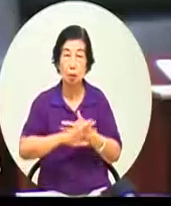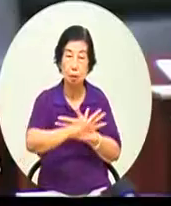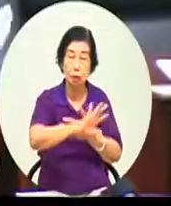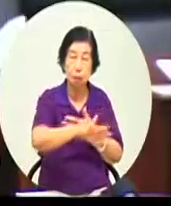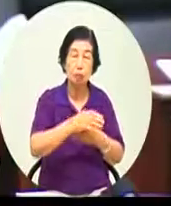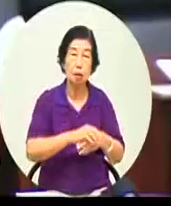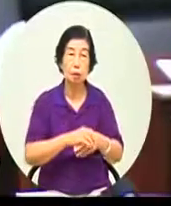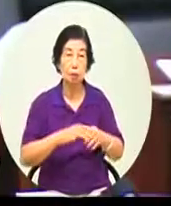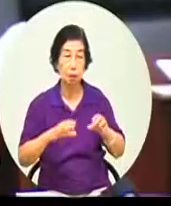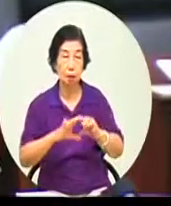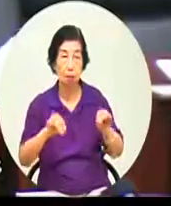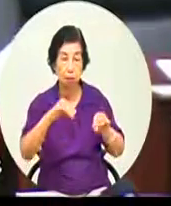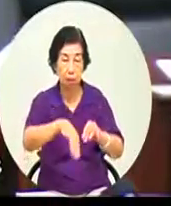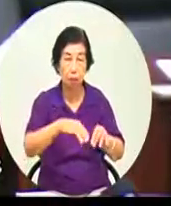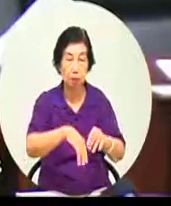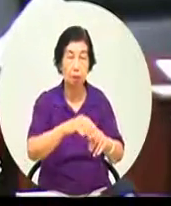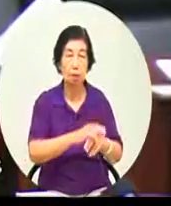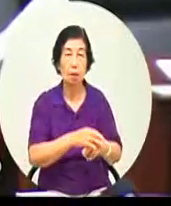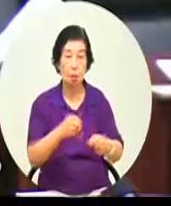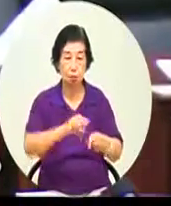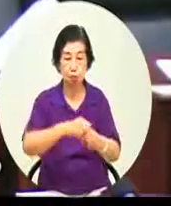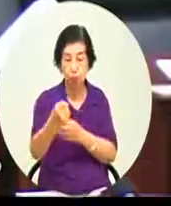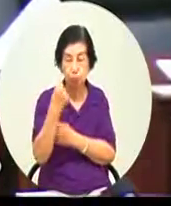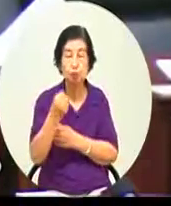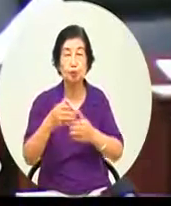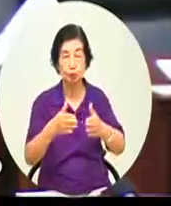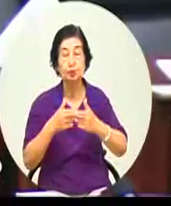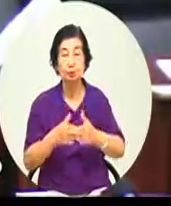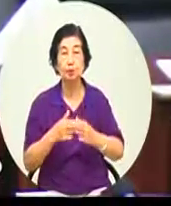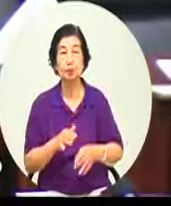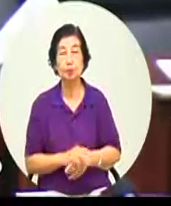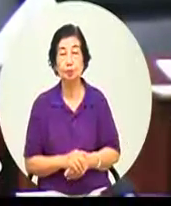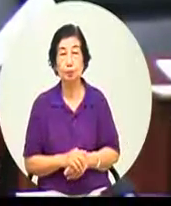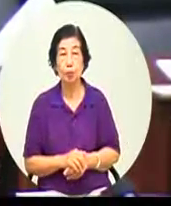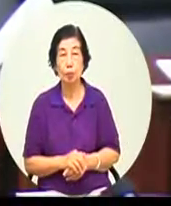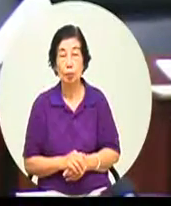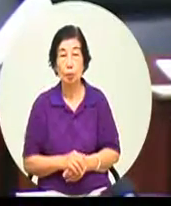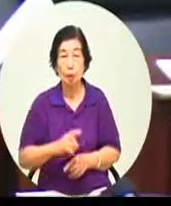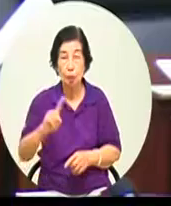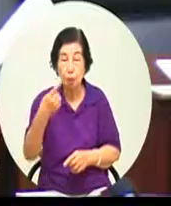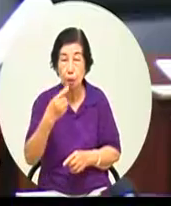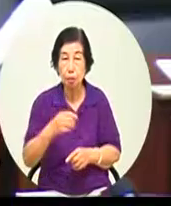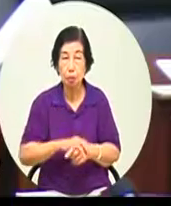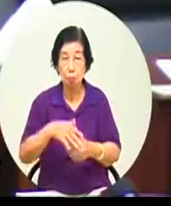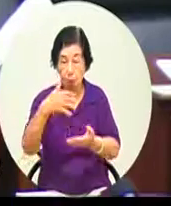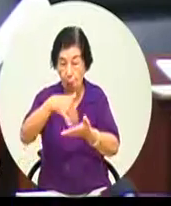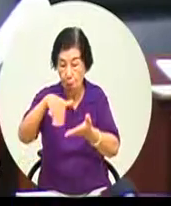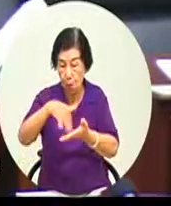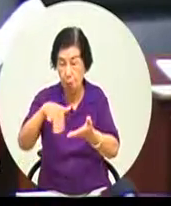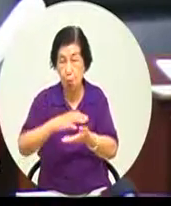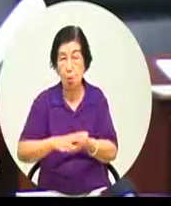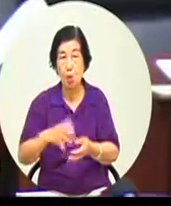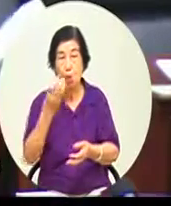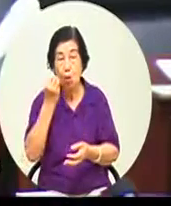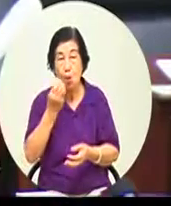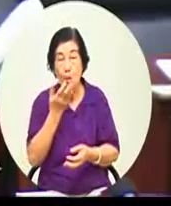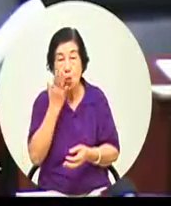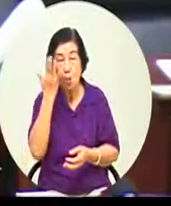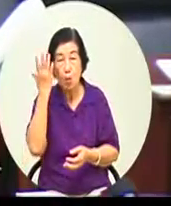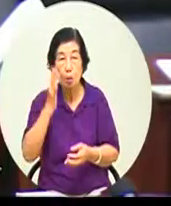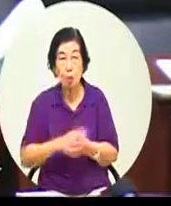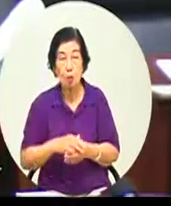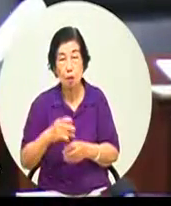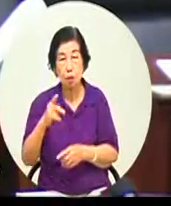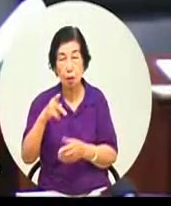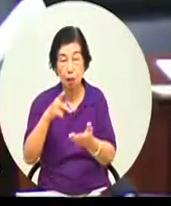这是我们提出来的一个数据。大家可以看到，其实这是来自于统计的这个观光旅馆是有11间，大家看一下就知